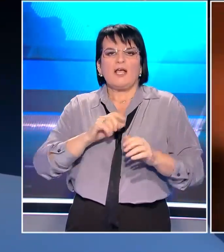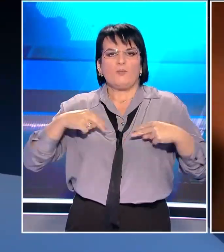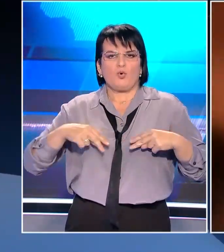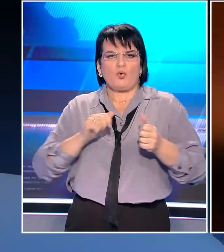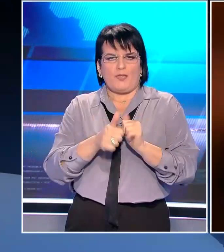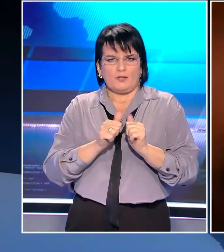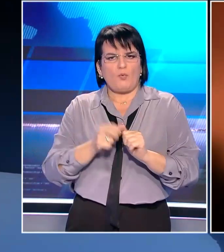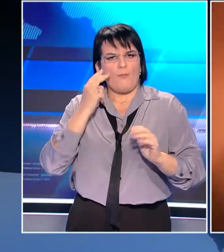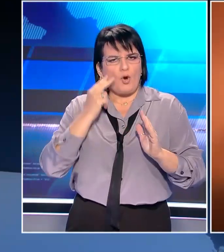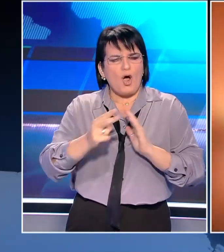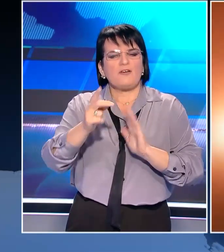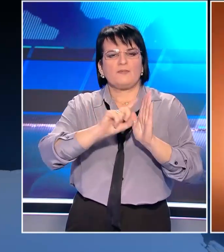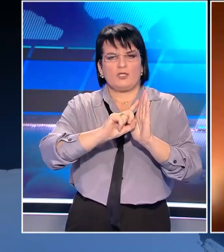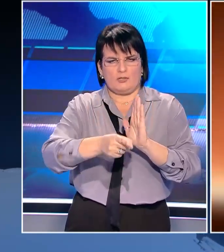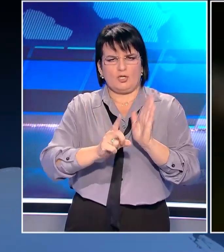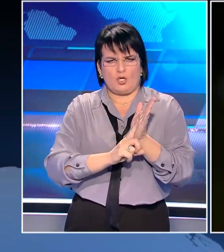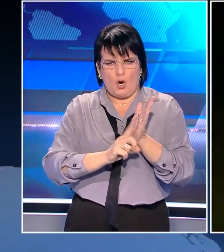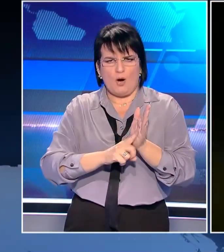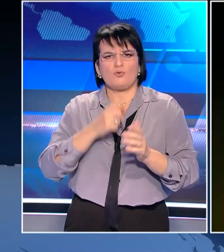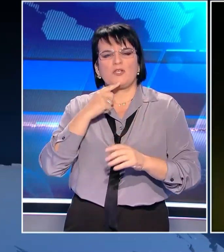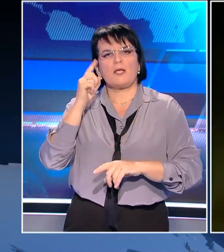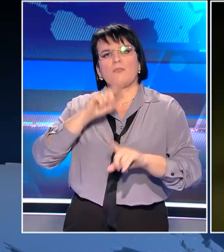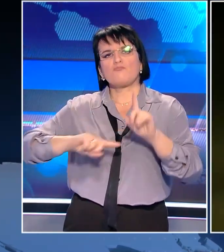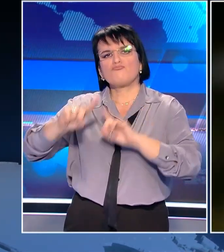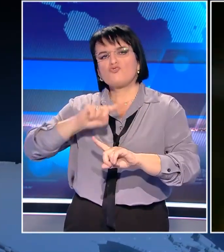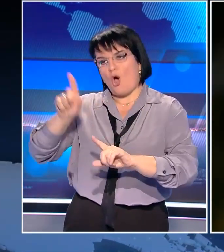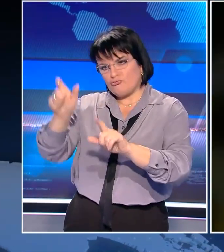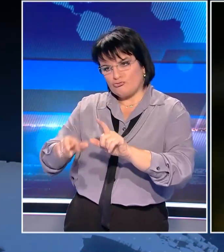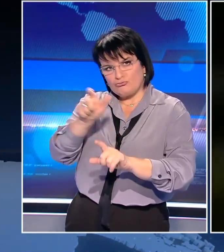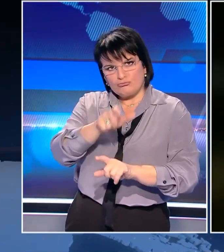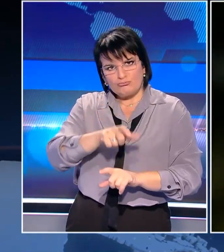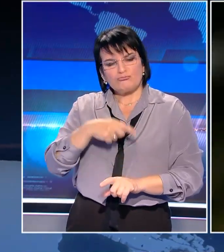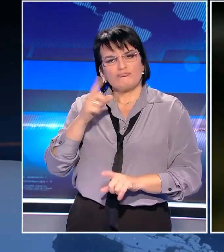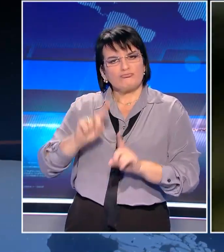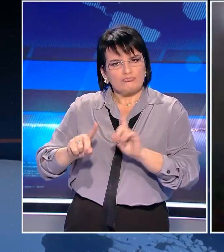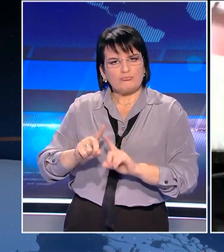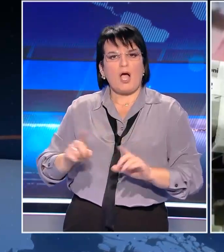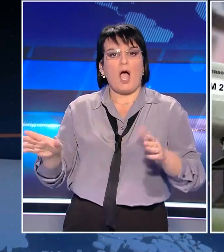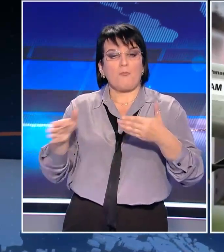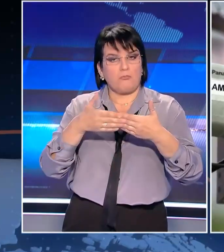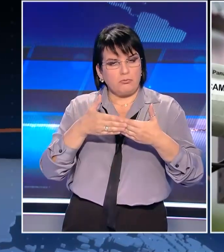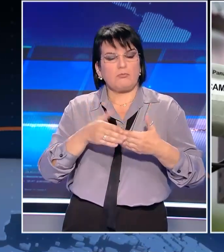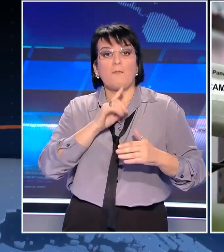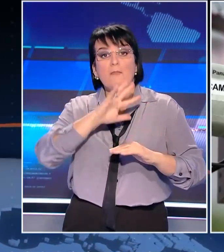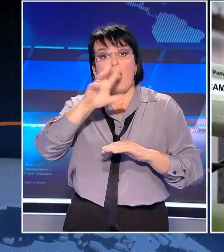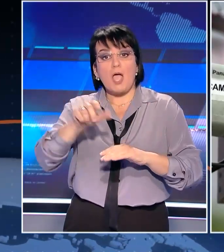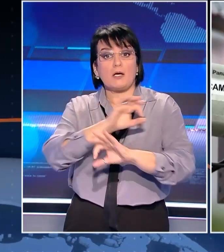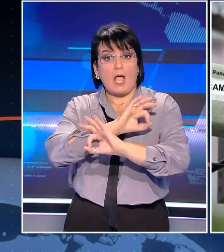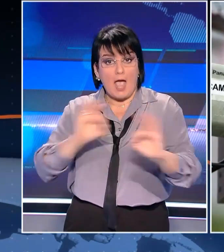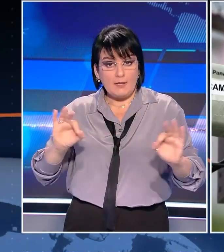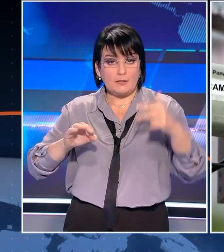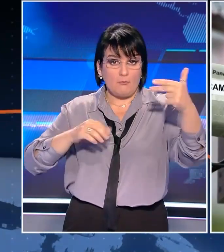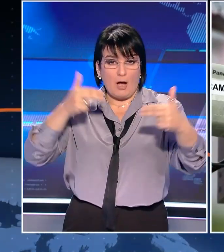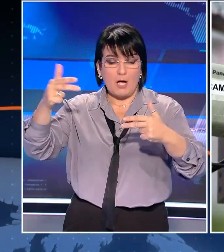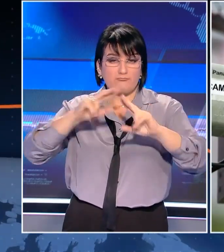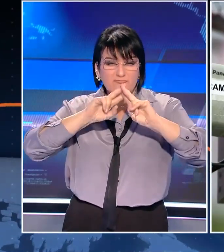ο οποίος θα προβλέπει κάμερες παντού και ταυτοπροσωπεία. Χωρίς αυτά, κανένα γήπεδο δεν πρόκειται να ανοίξει. Ο νέος νόμος προβλέπει ότι οι κάμερες θα